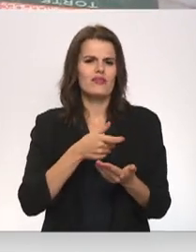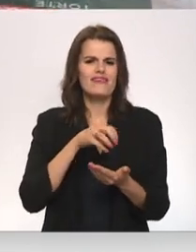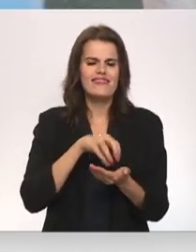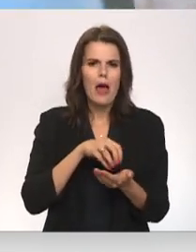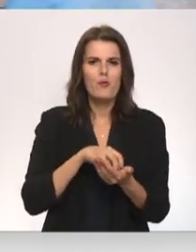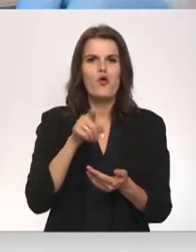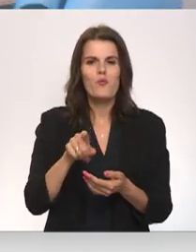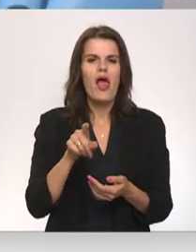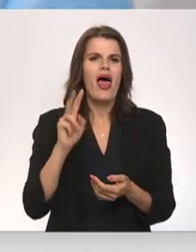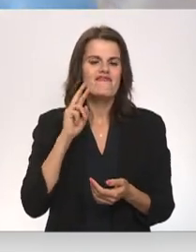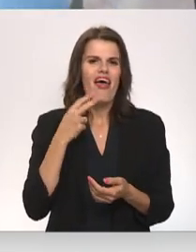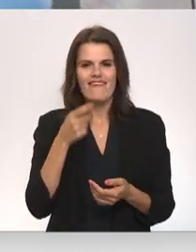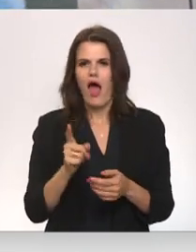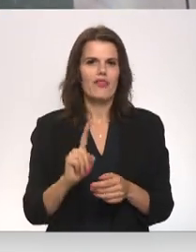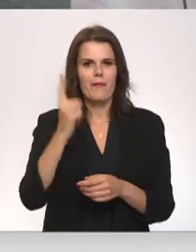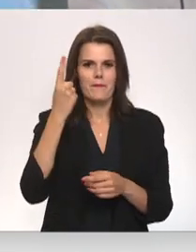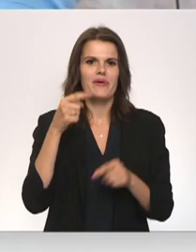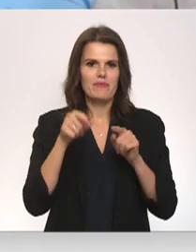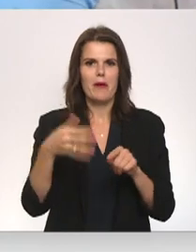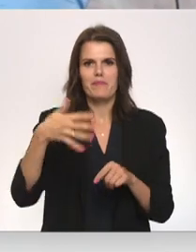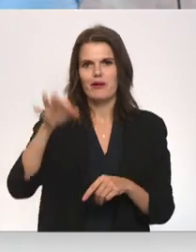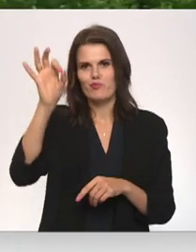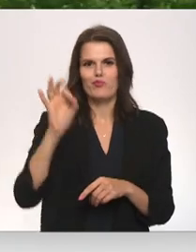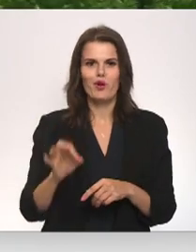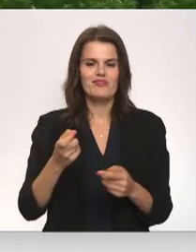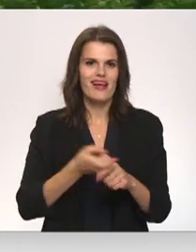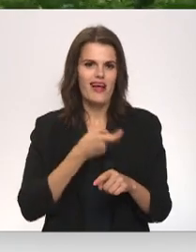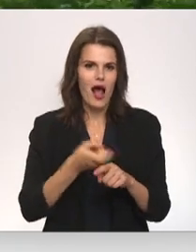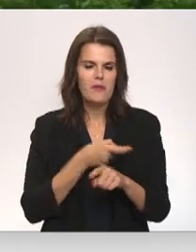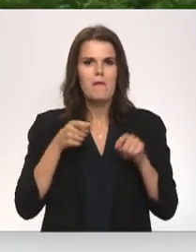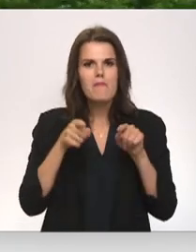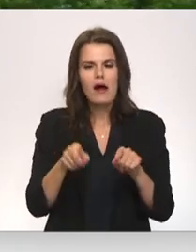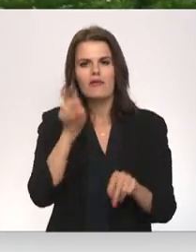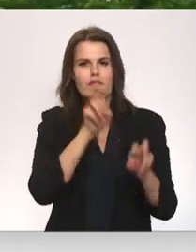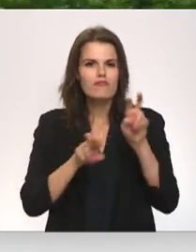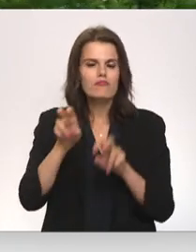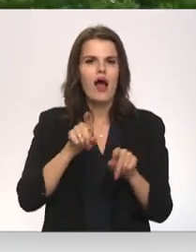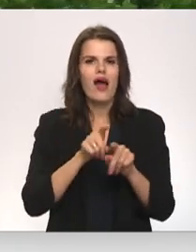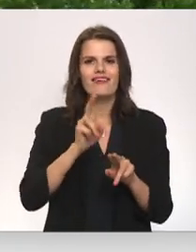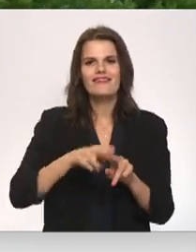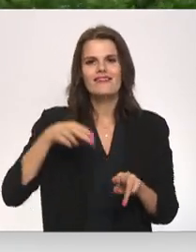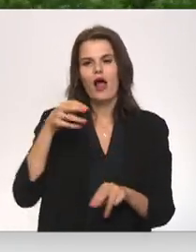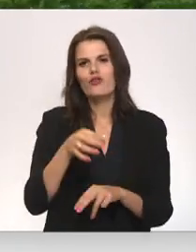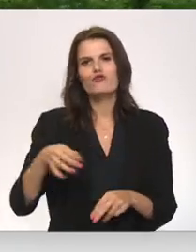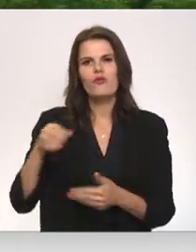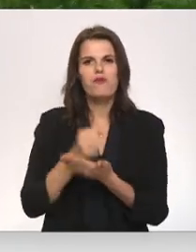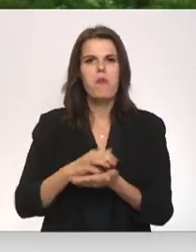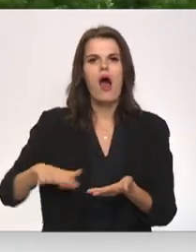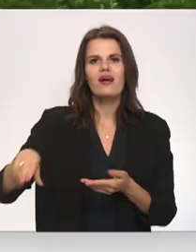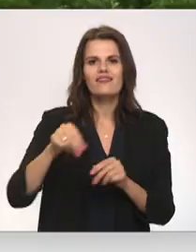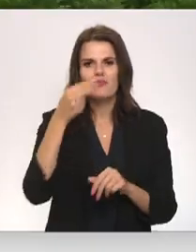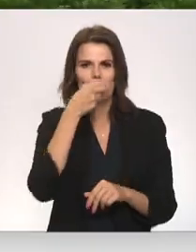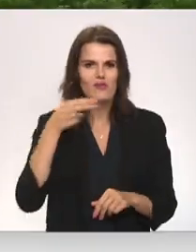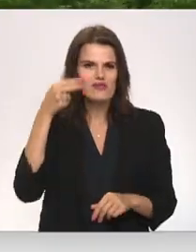pie pircējiem. Tajās ir pat 50% kartupeļi. Paralēli meklējumi notika arī saldus novadas čēdes pagastā esošajā